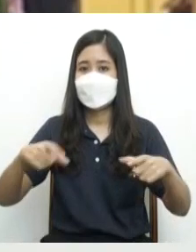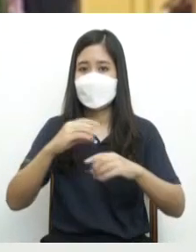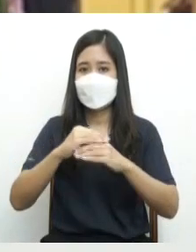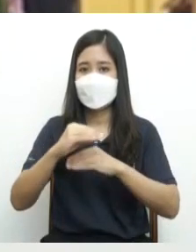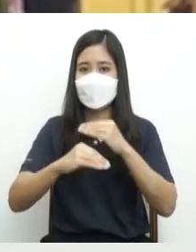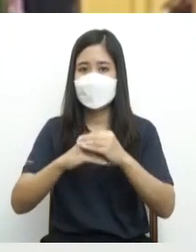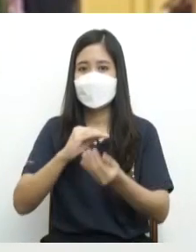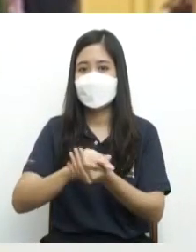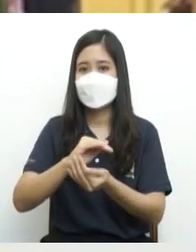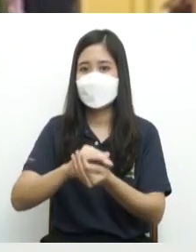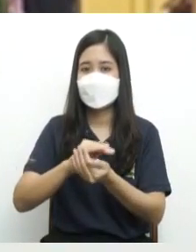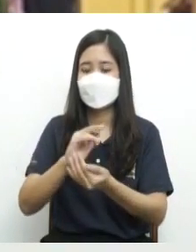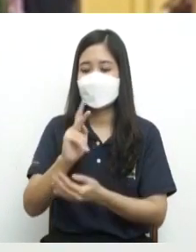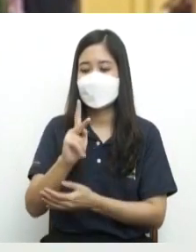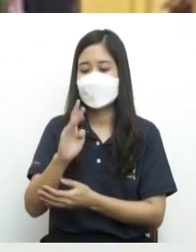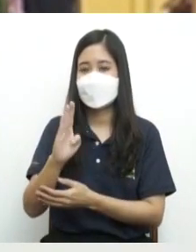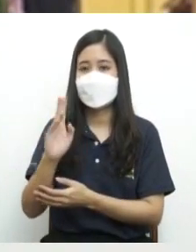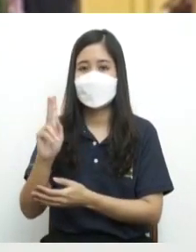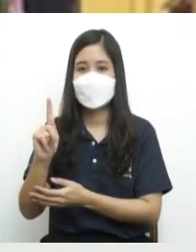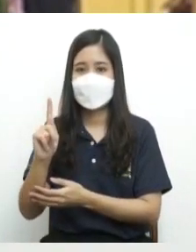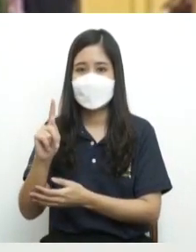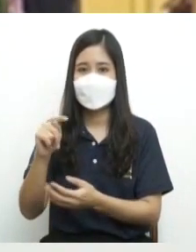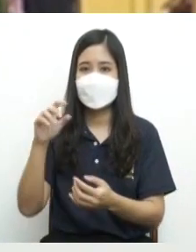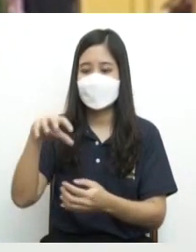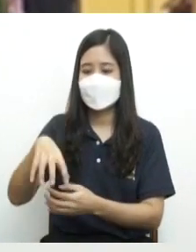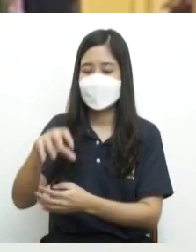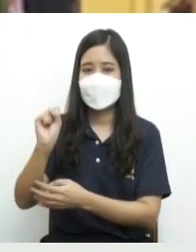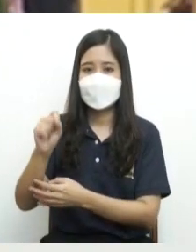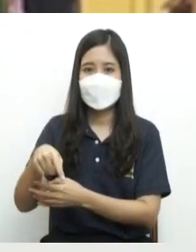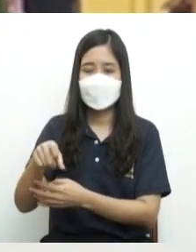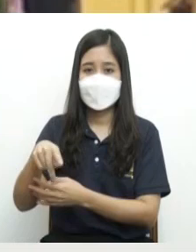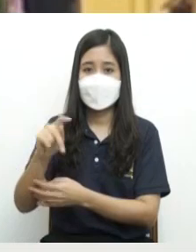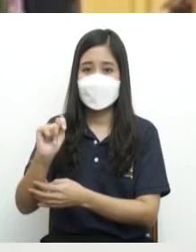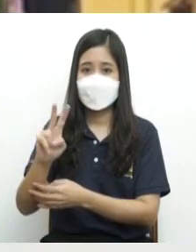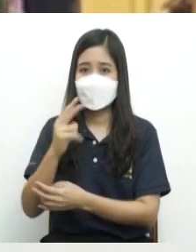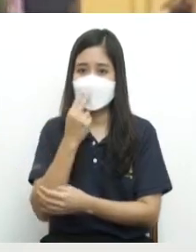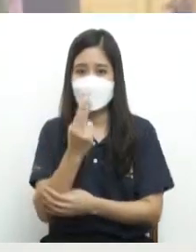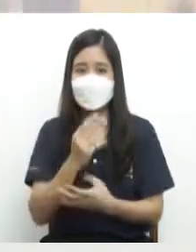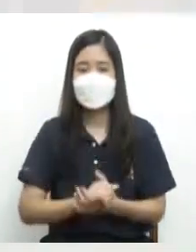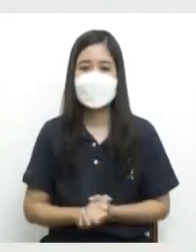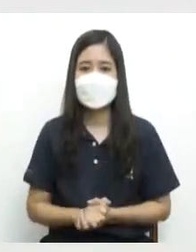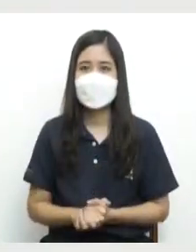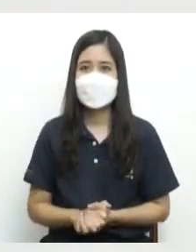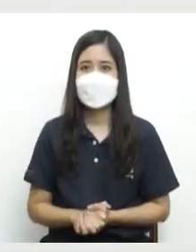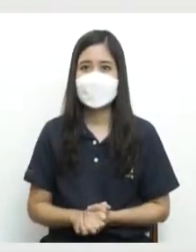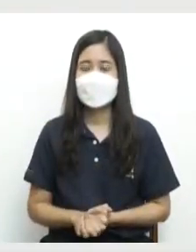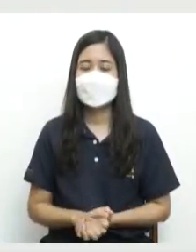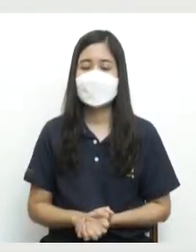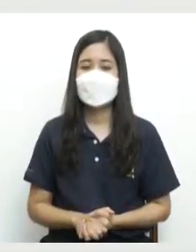วีค่าเงินออมสำหรับสมาชิกกบข.ในสังกัดสพท.ขอเชิญรับชมค่ะ